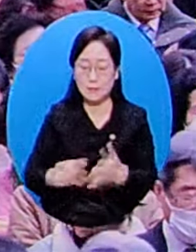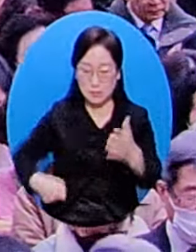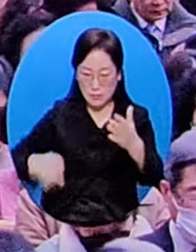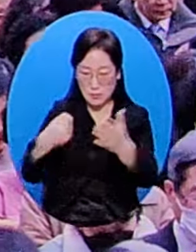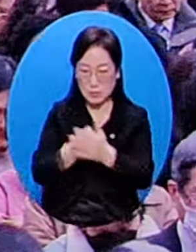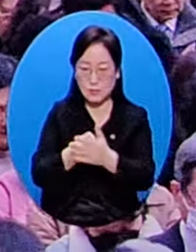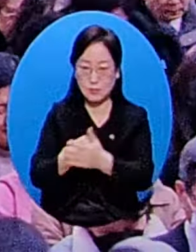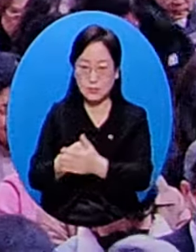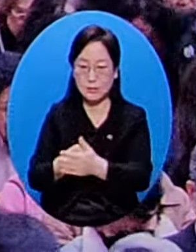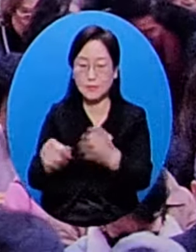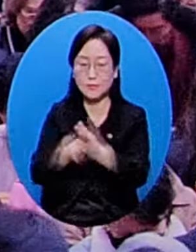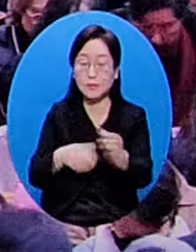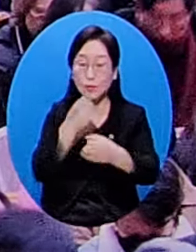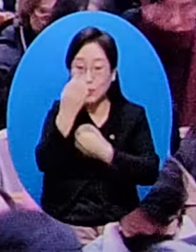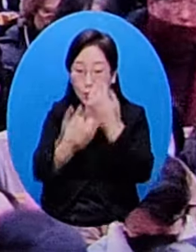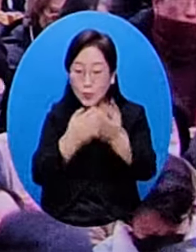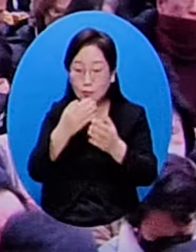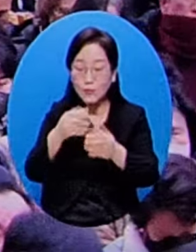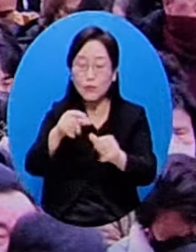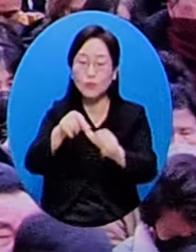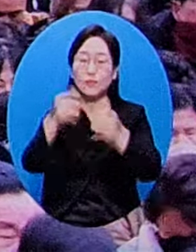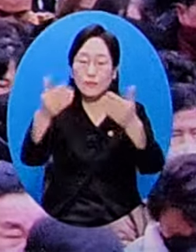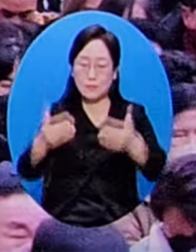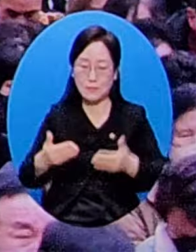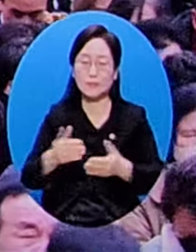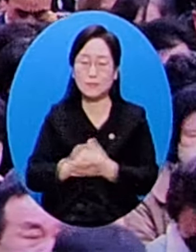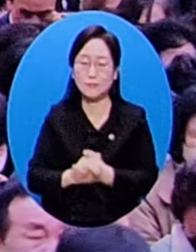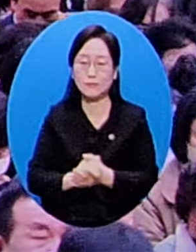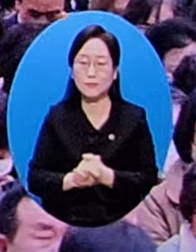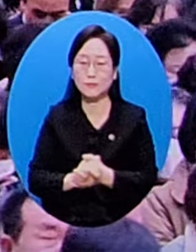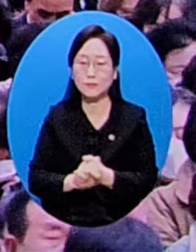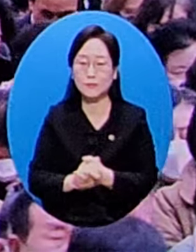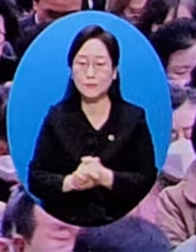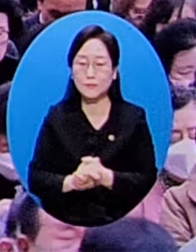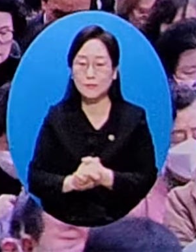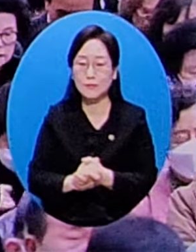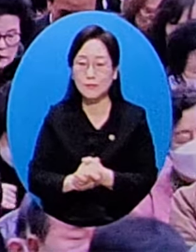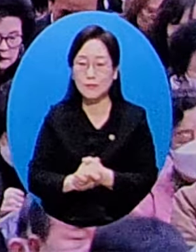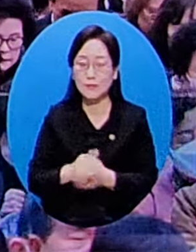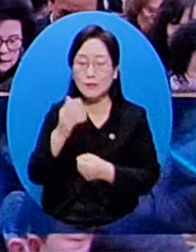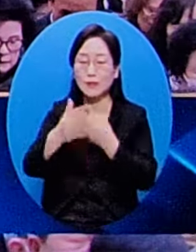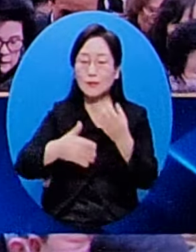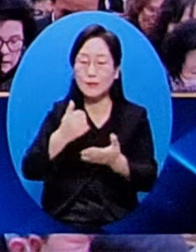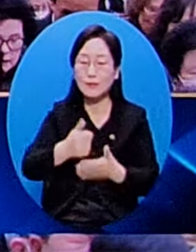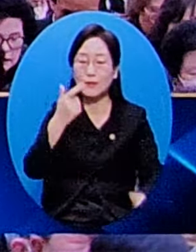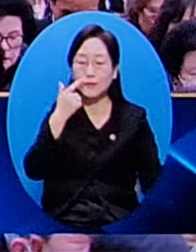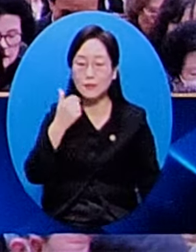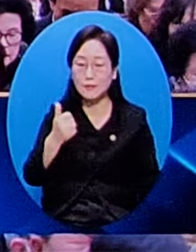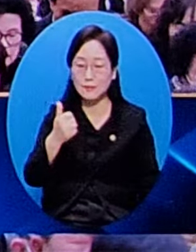결단하시고 믿음으로 고백할 때 구원의 은혜가 임하게 될 것입니다. 하나님 아버지,